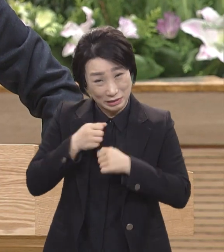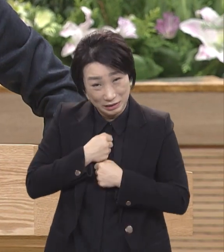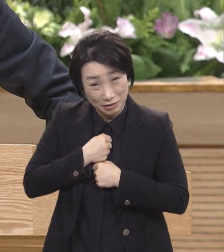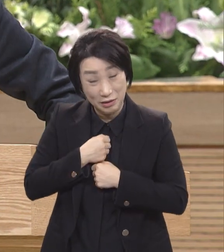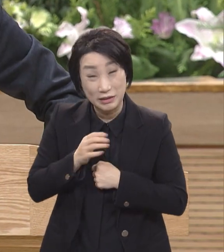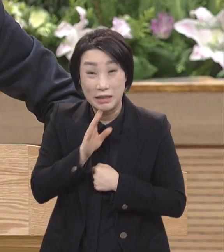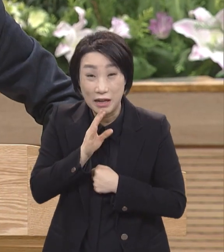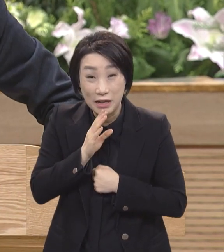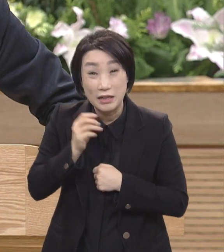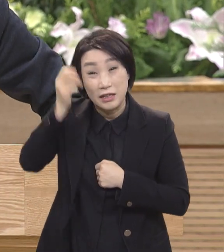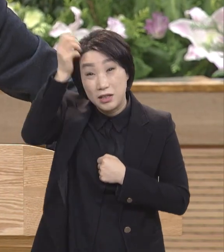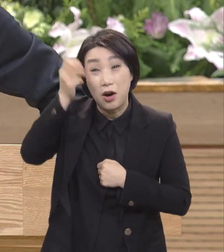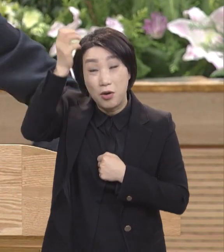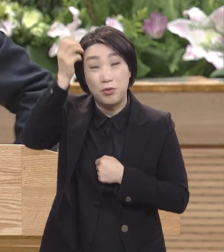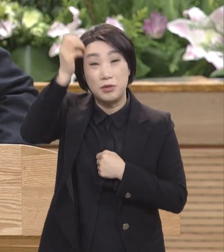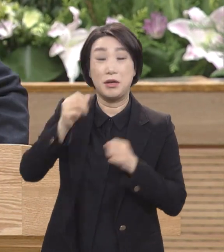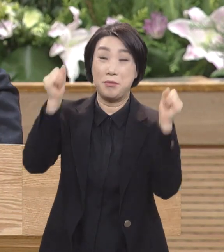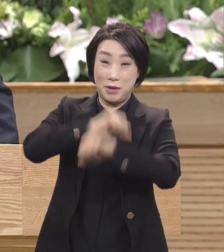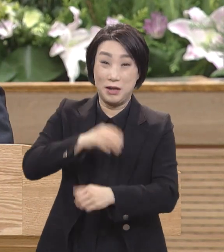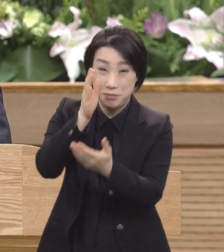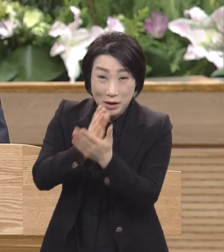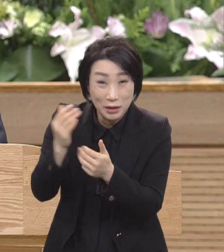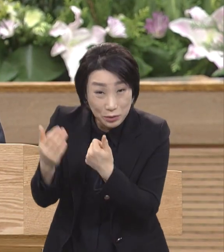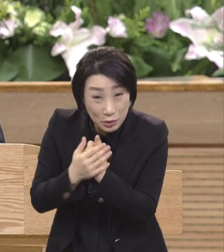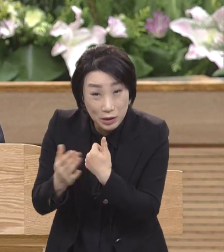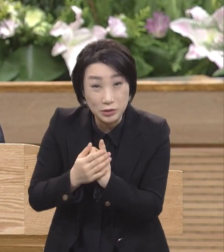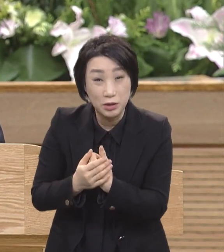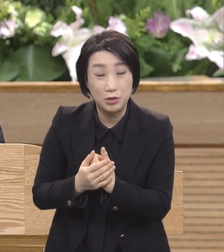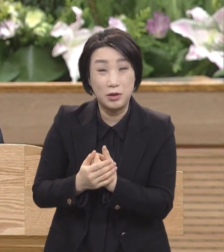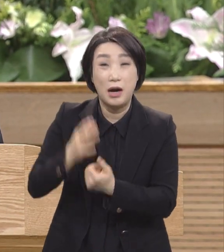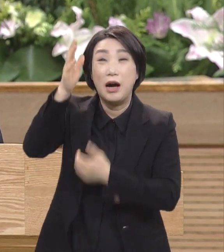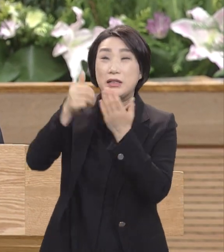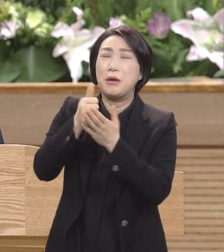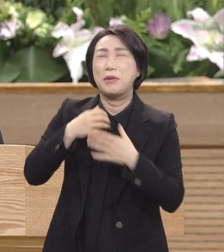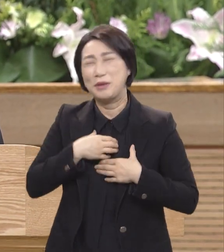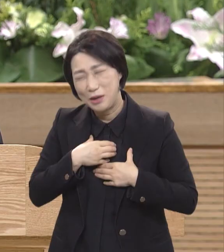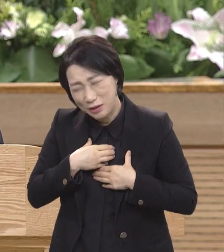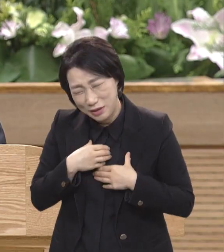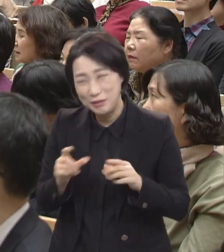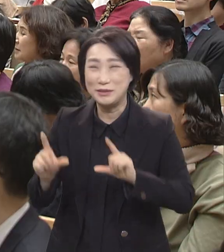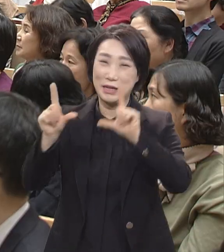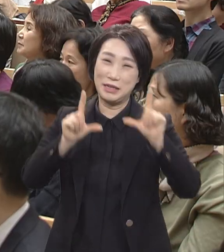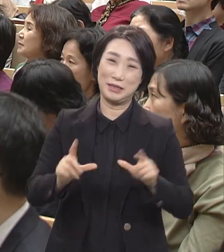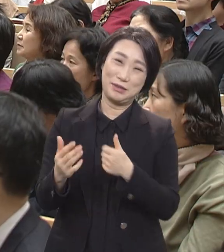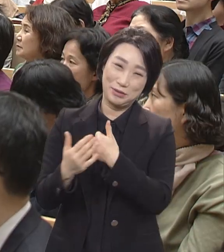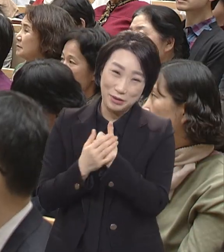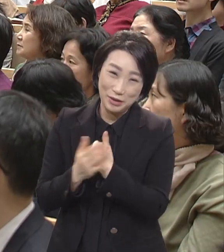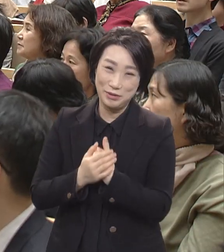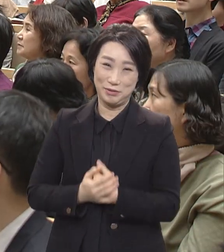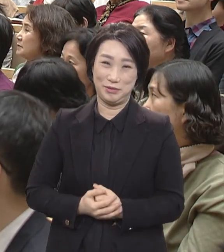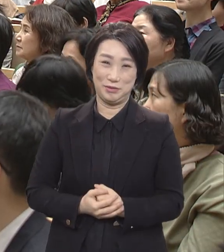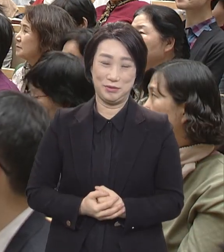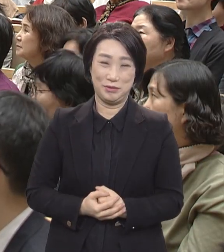내 영혼이 절대 망하지 말게 하시고 하나님을 경외하게 하옵소서.